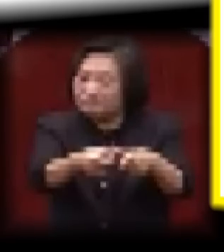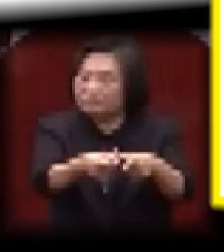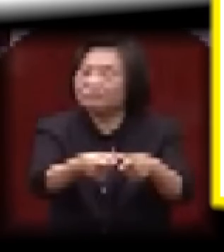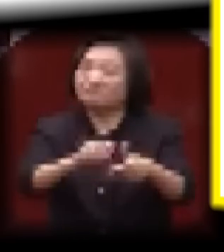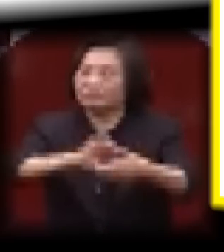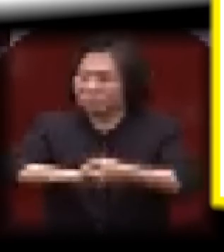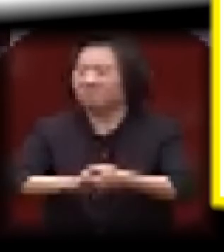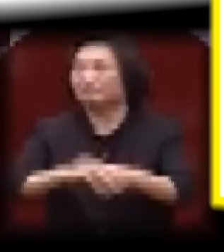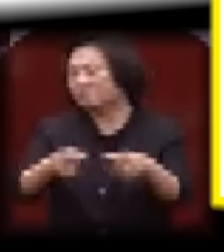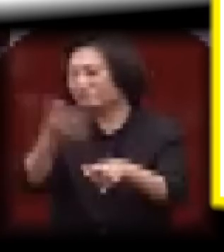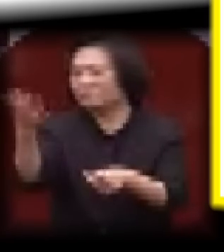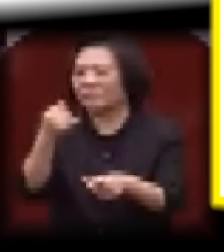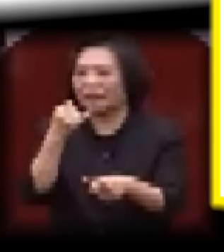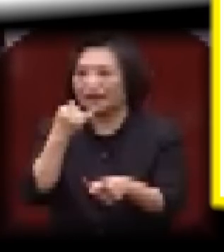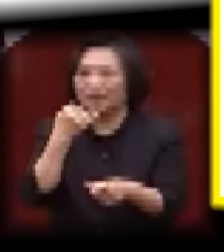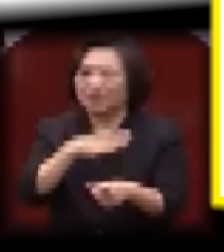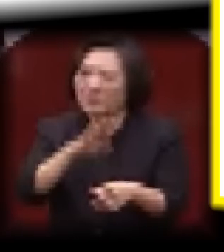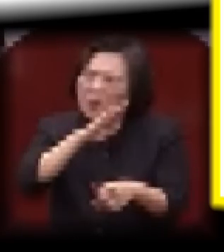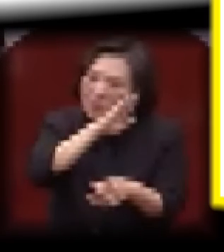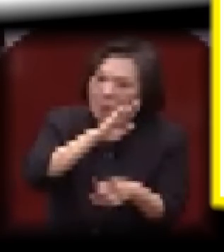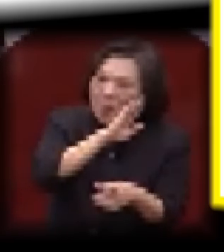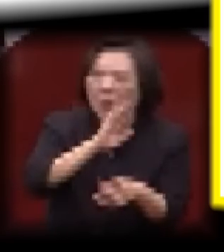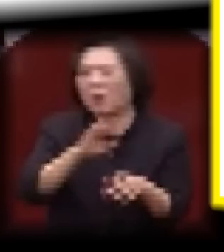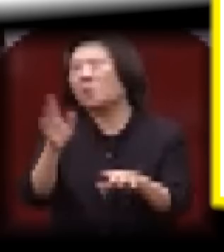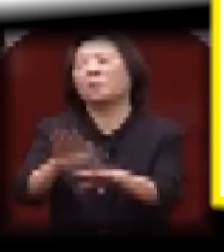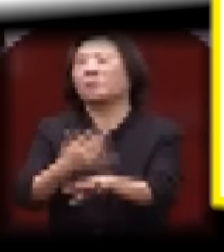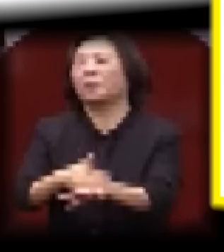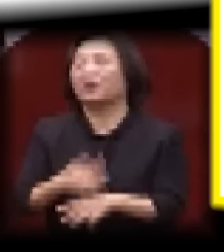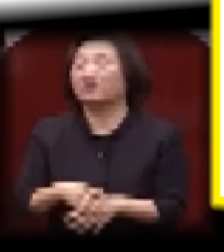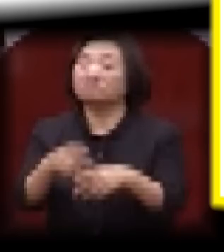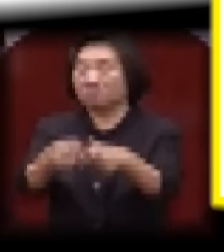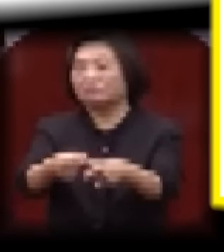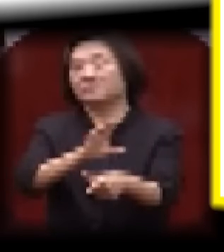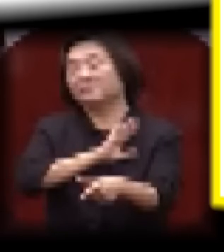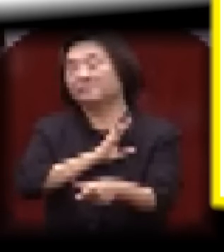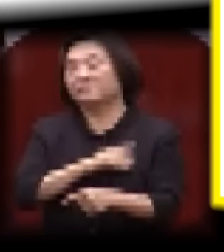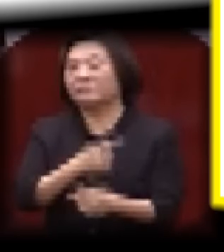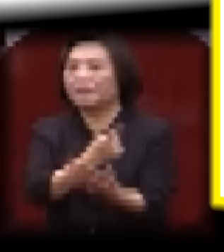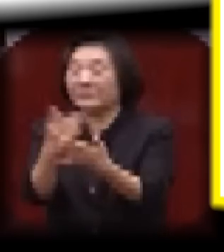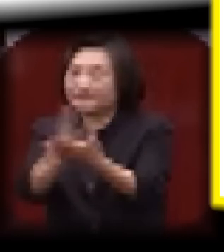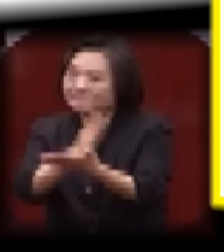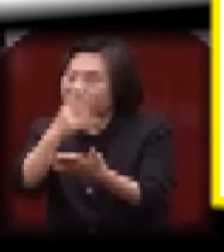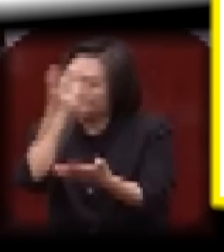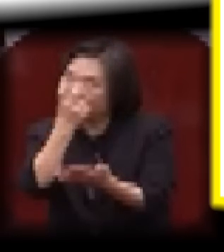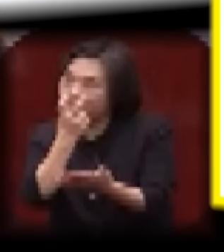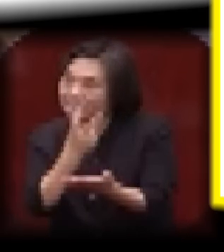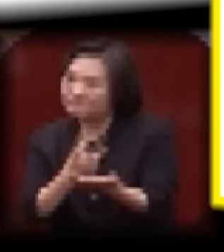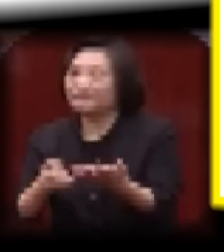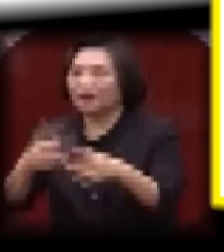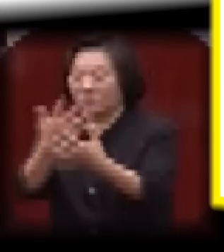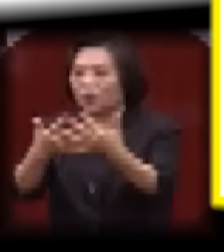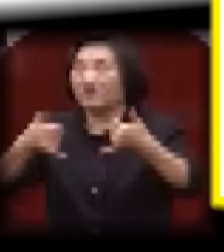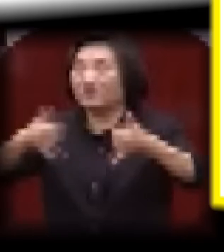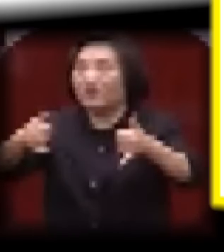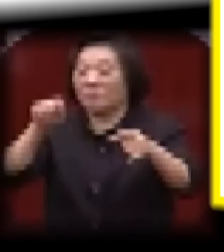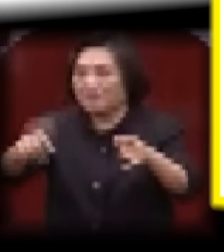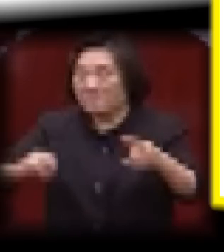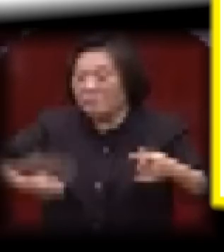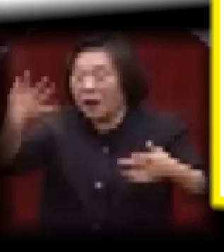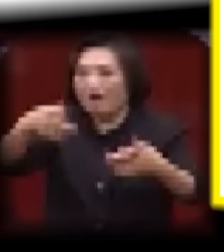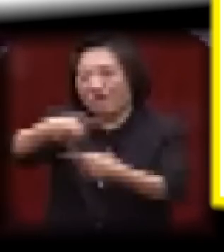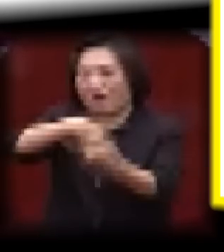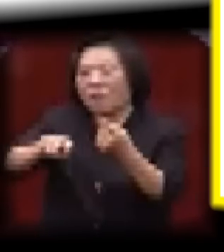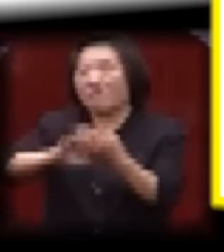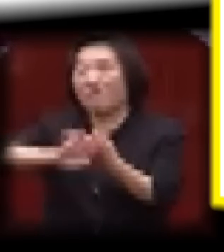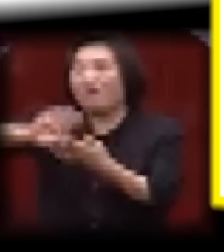可以减少很多的并发症，所以我们会继续秉持公开透明在所有的审查案的时候都会网络直播，让整个社会都